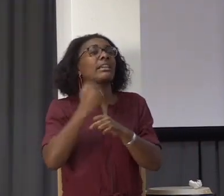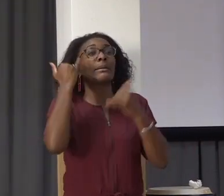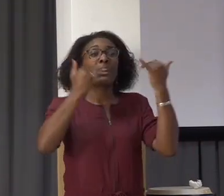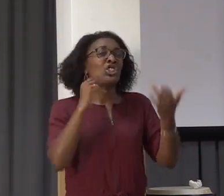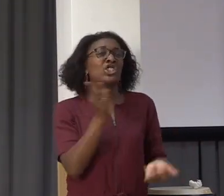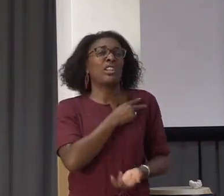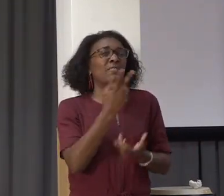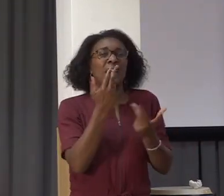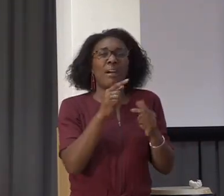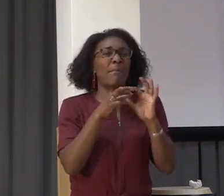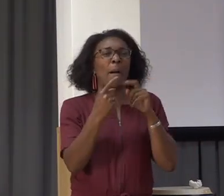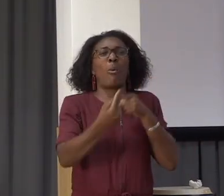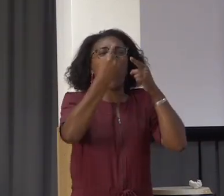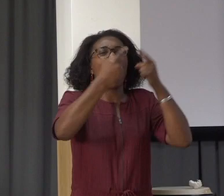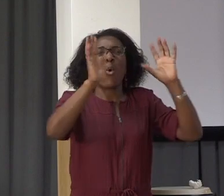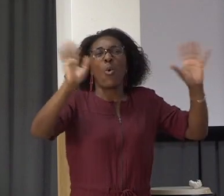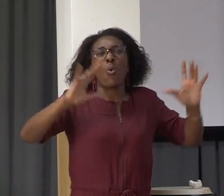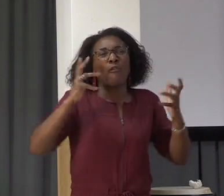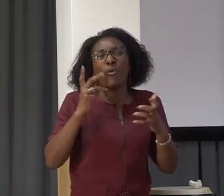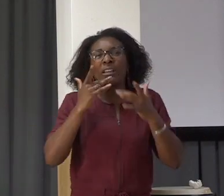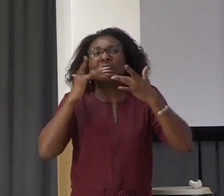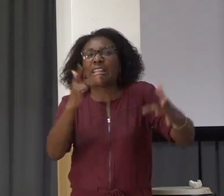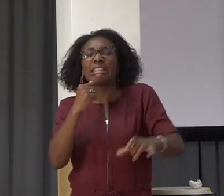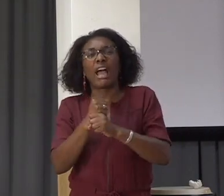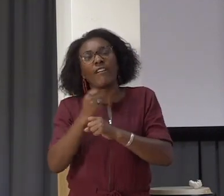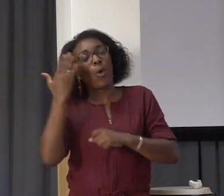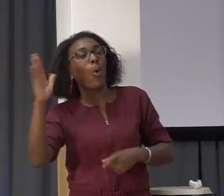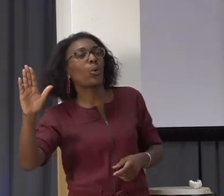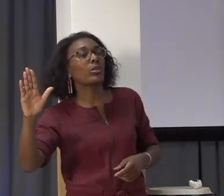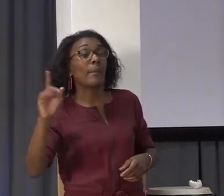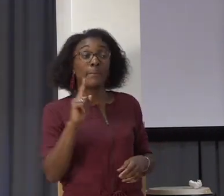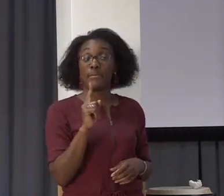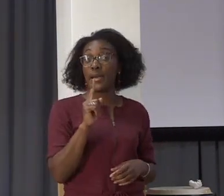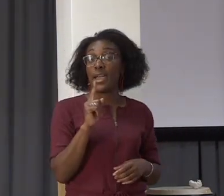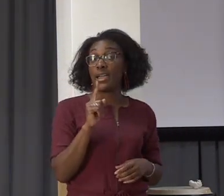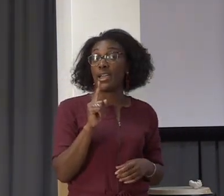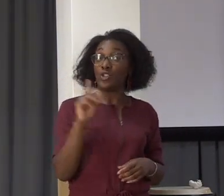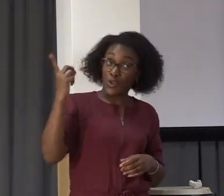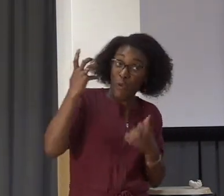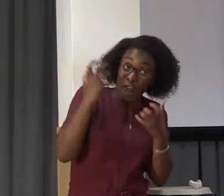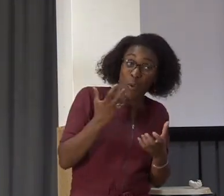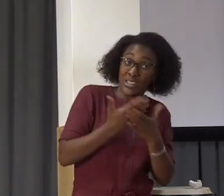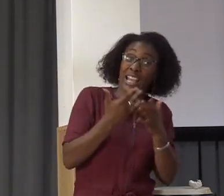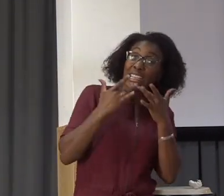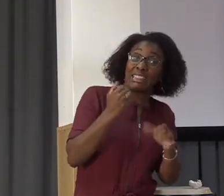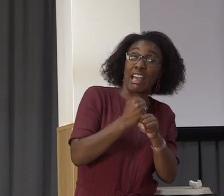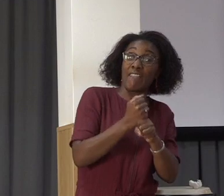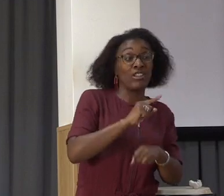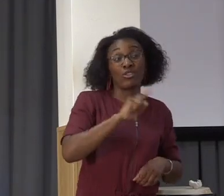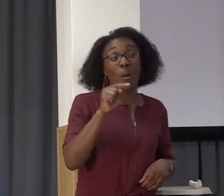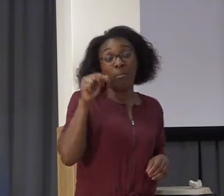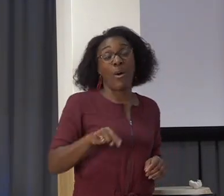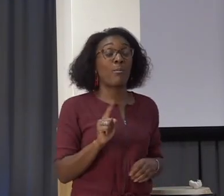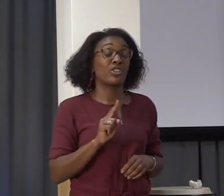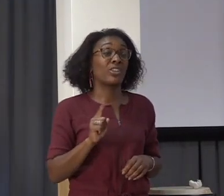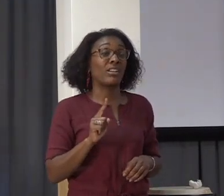veut automatiquement partir. Mais ce n'est pas toujours la volonté du Seigneur. Parce que quelquefois,